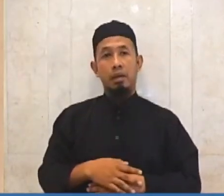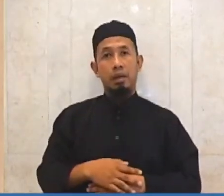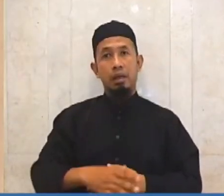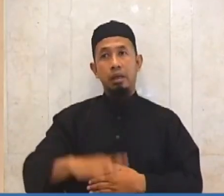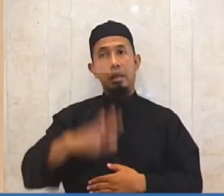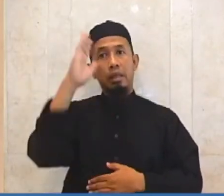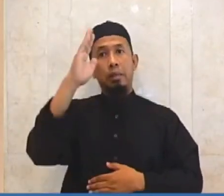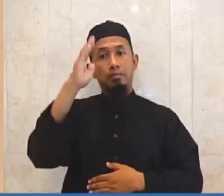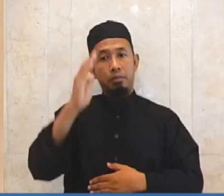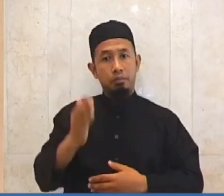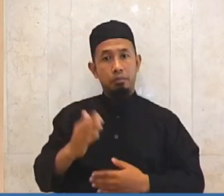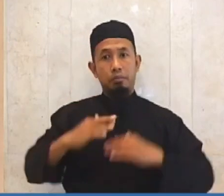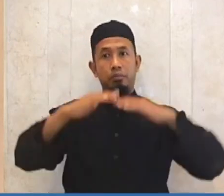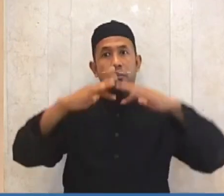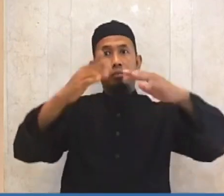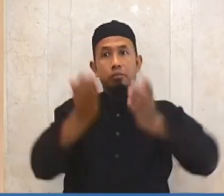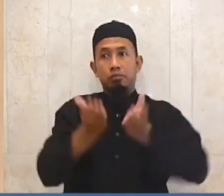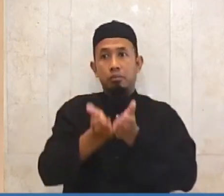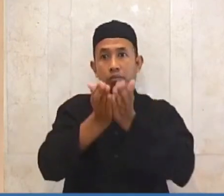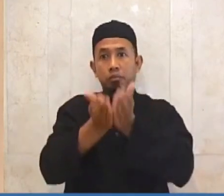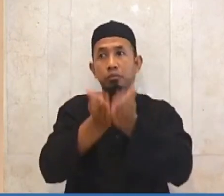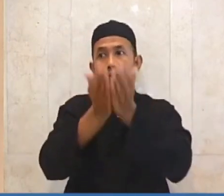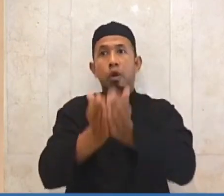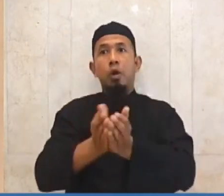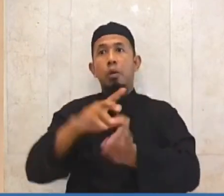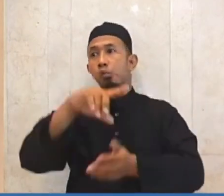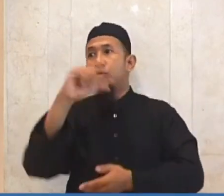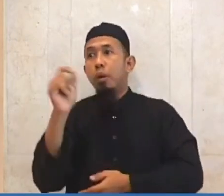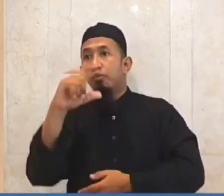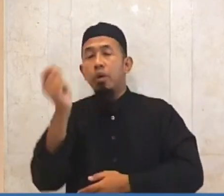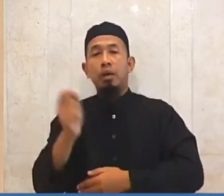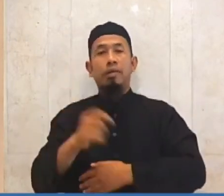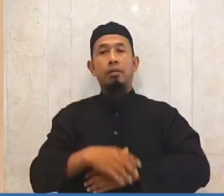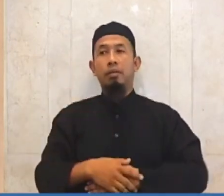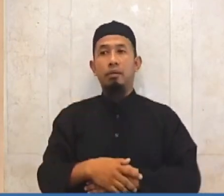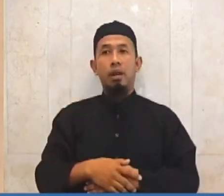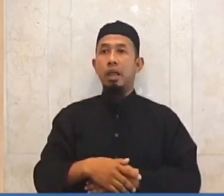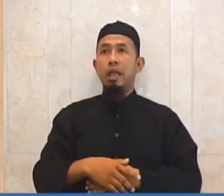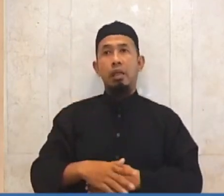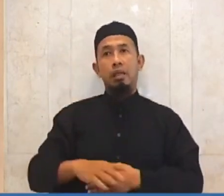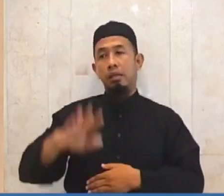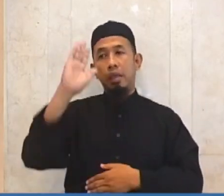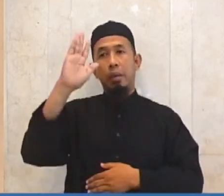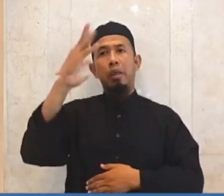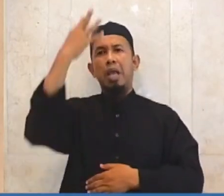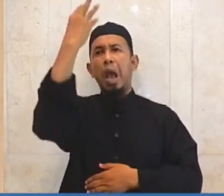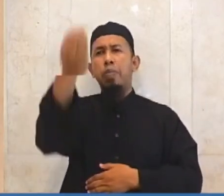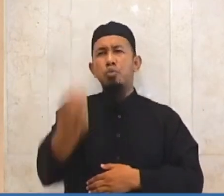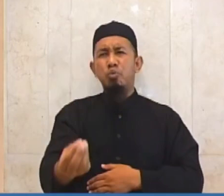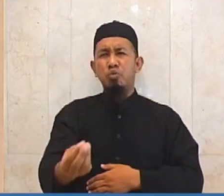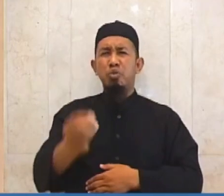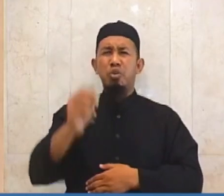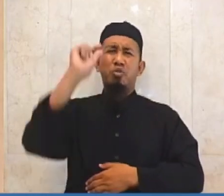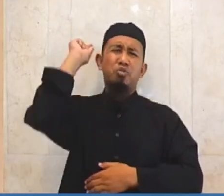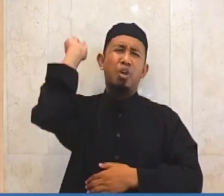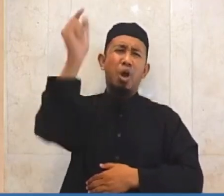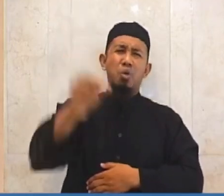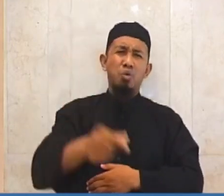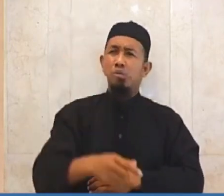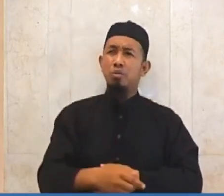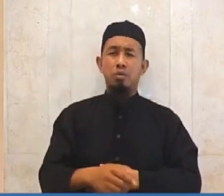lautan berbulan-bulan mereka siap ditempatkan di pedalaman di perbatasan nun jauh dari perkotaan dan